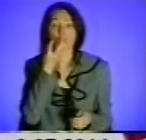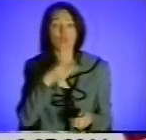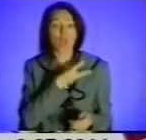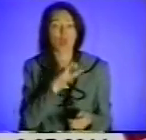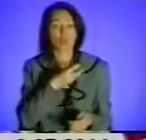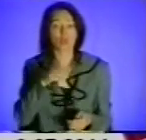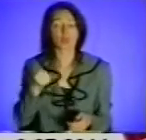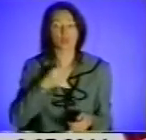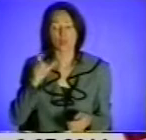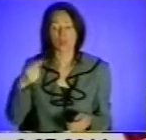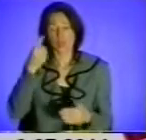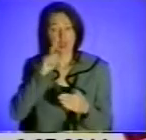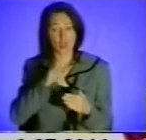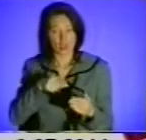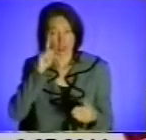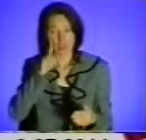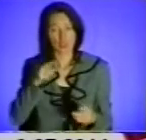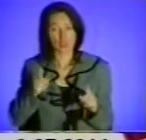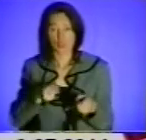не підведуть нас, я впевнений, що вони хороші